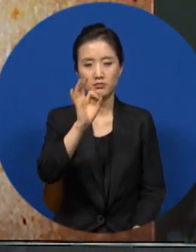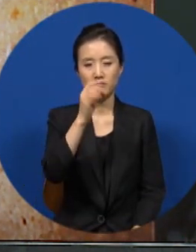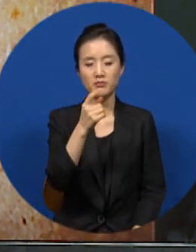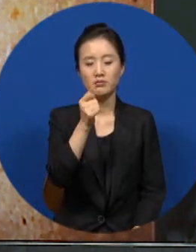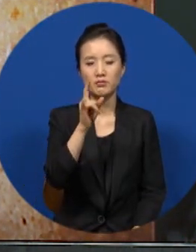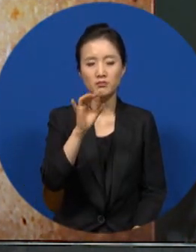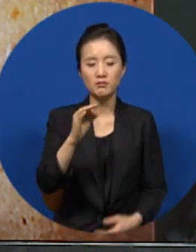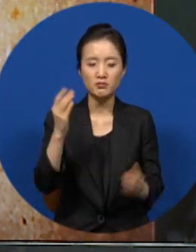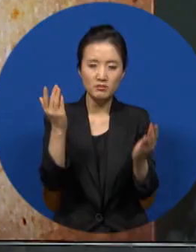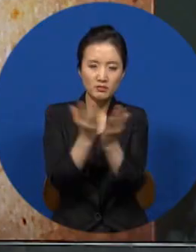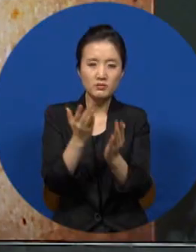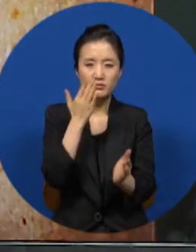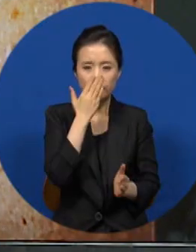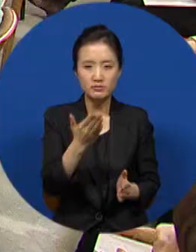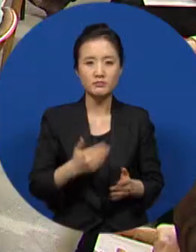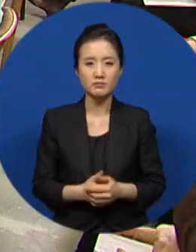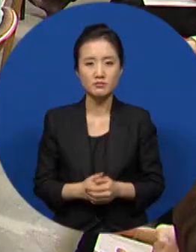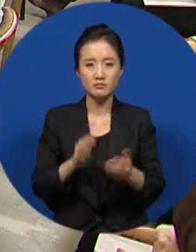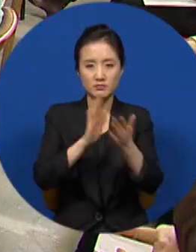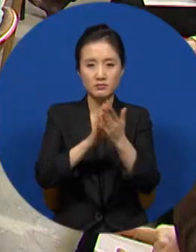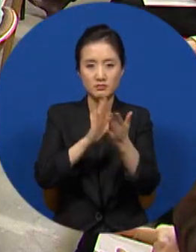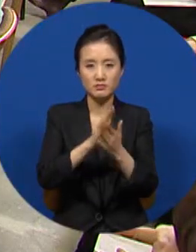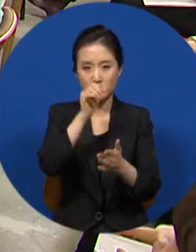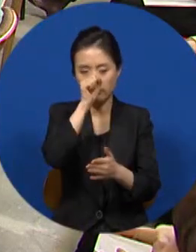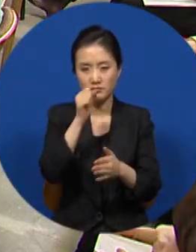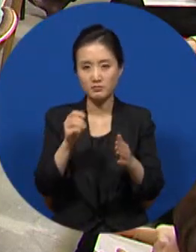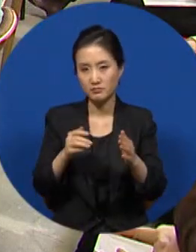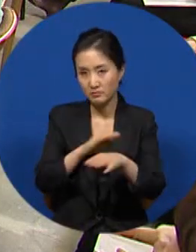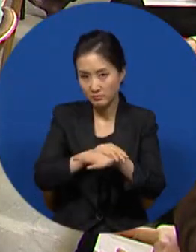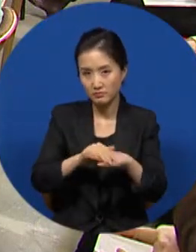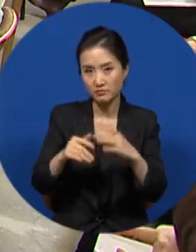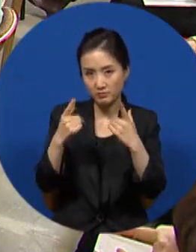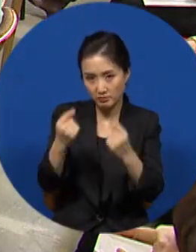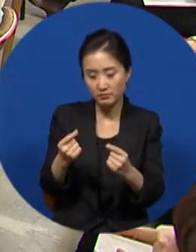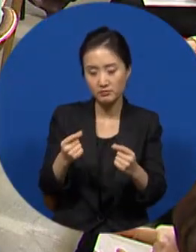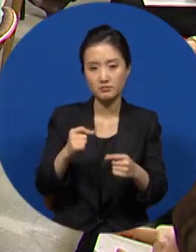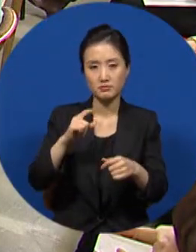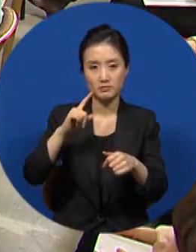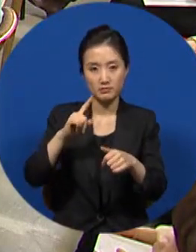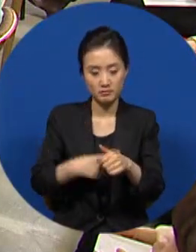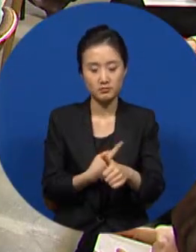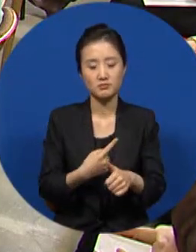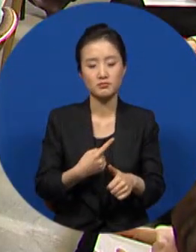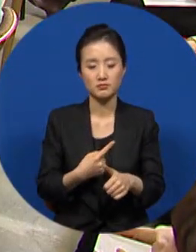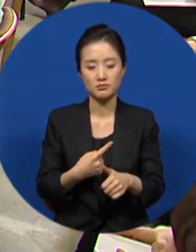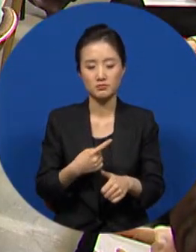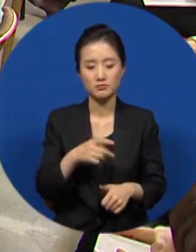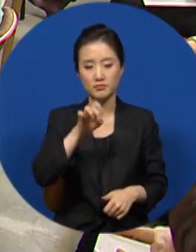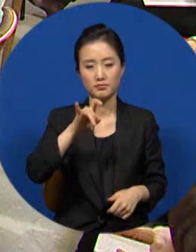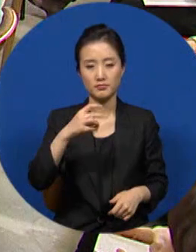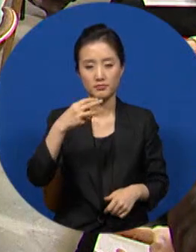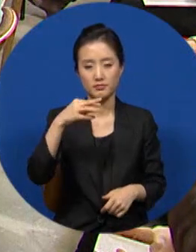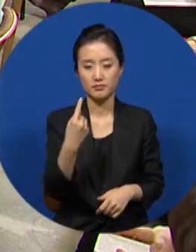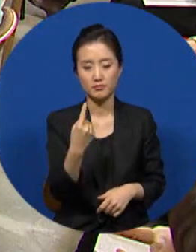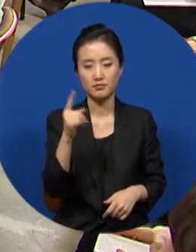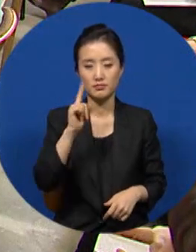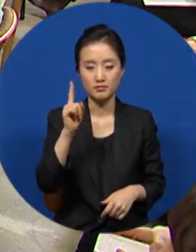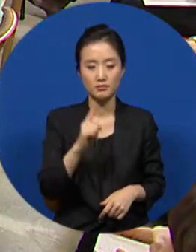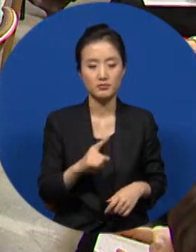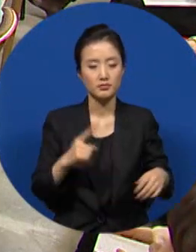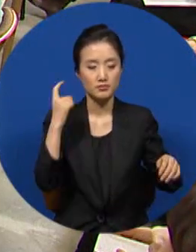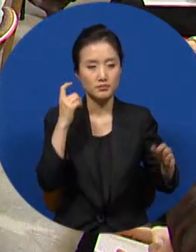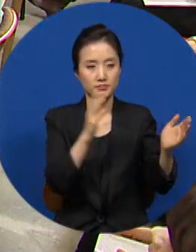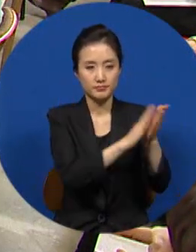치면 음향은 박자 같은 거예요. 일단 박자가 맞아야 된다니까. 박자가 맞은 상태에서 오행은 멜로디나 리듬 같은 겁니다.